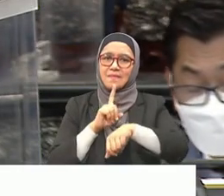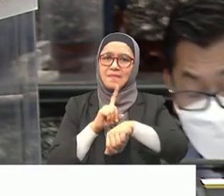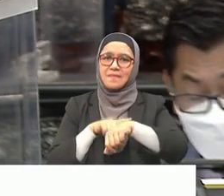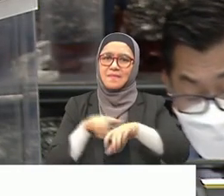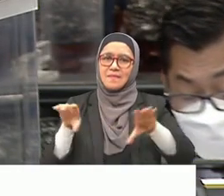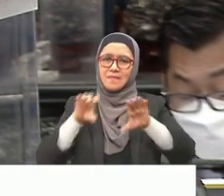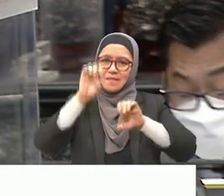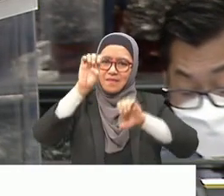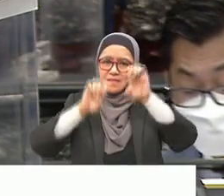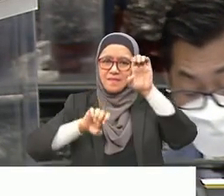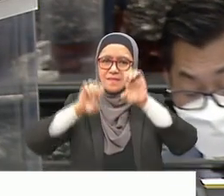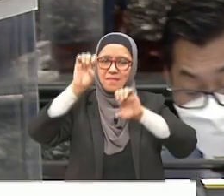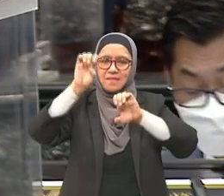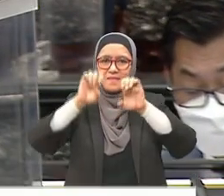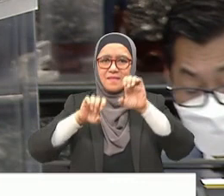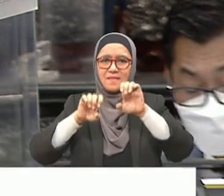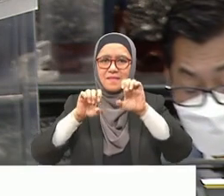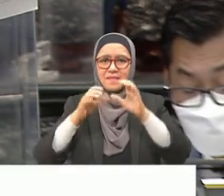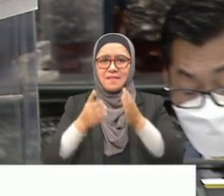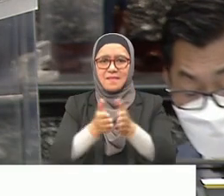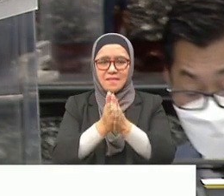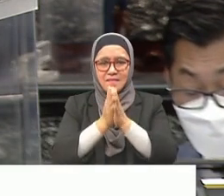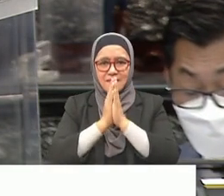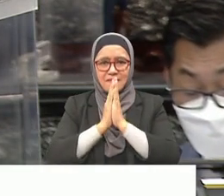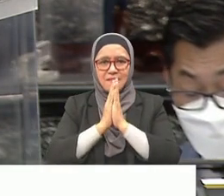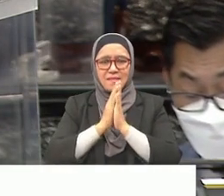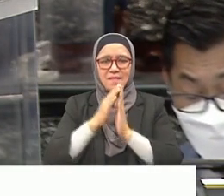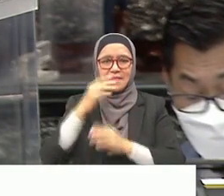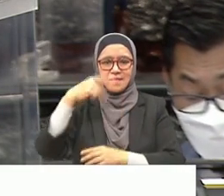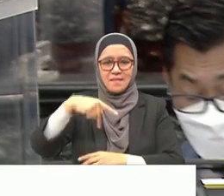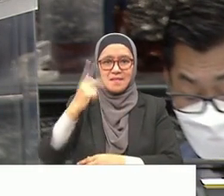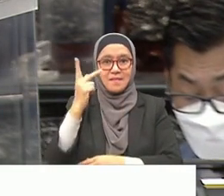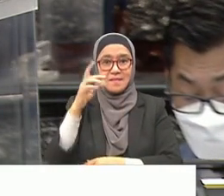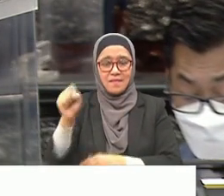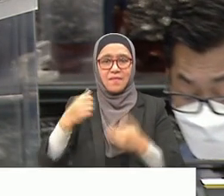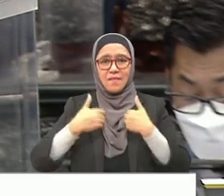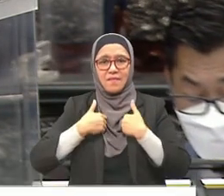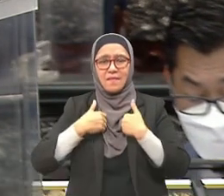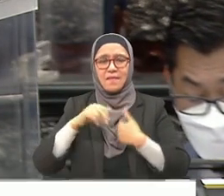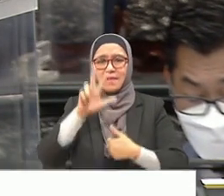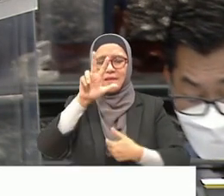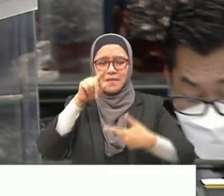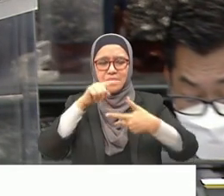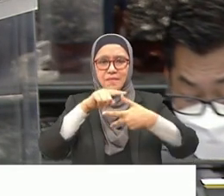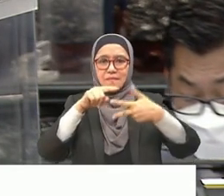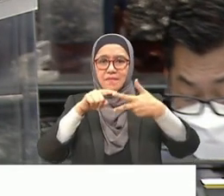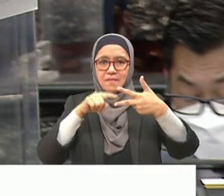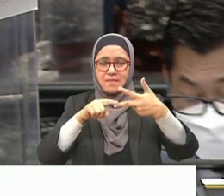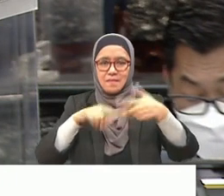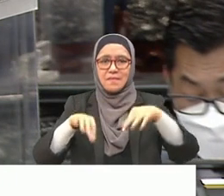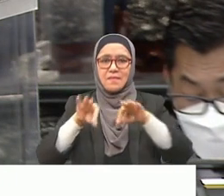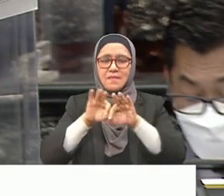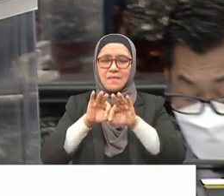pengalihan ke atas permohonan pembiayaan oleh pcs mungkin ada terdapat tiga Sebab utama Kenapa permohonan mereka